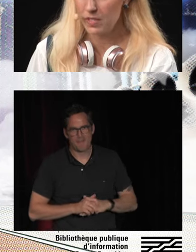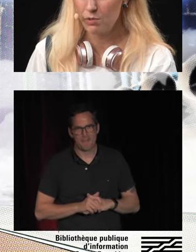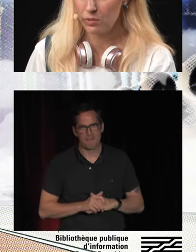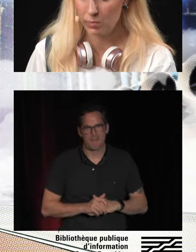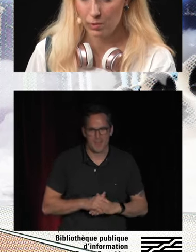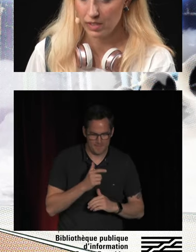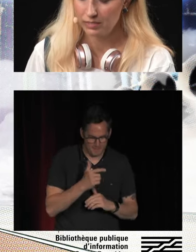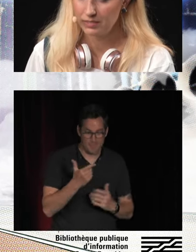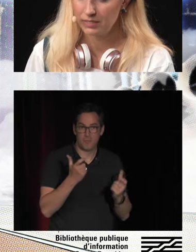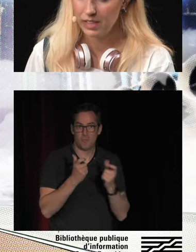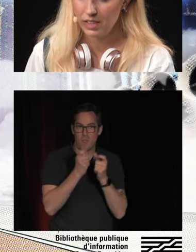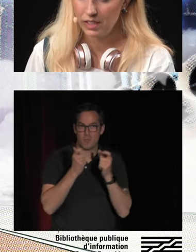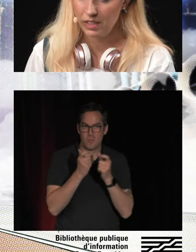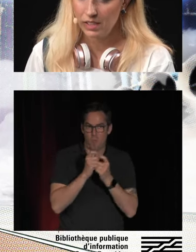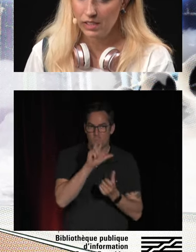Et donc voici le château de Bowser.